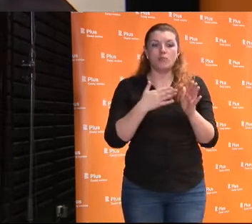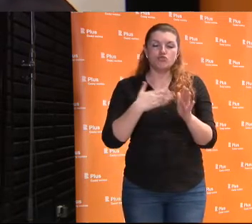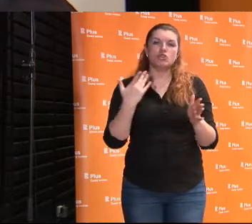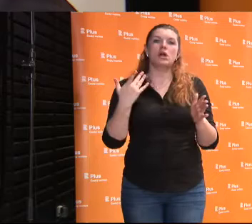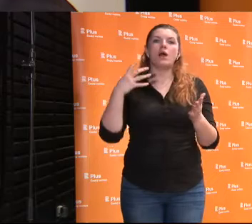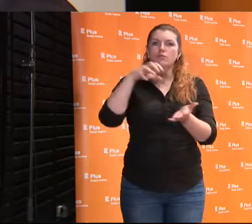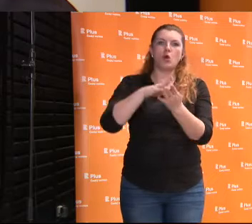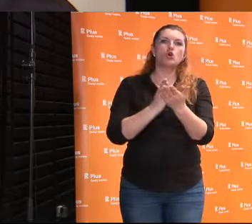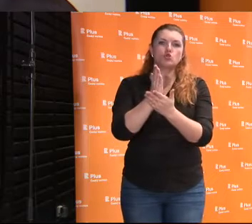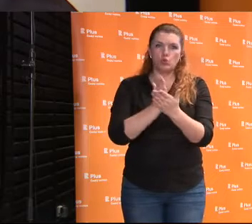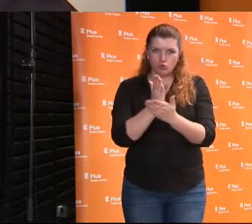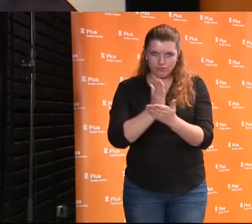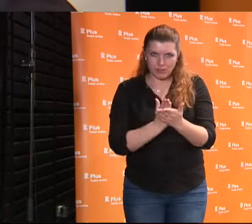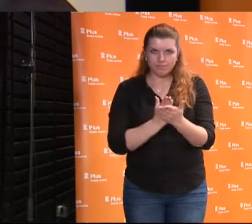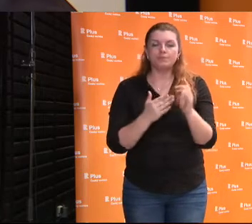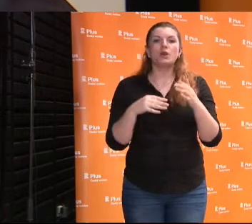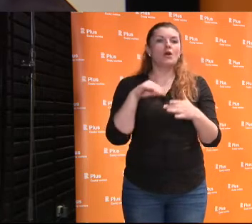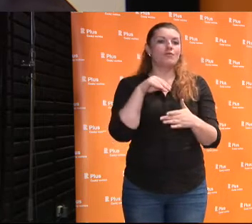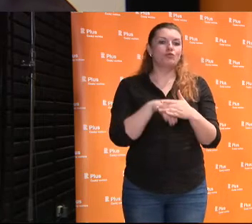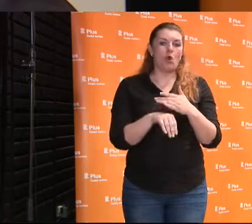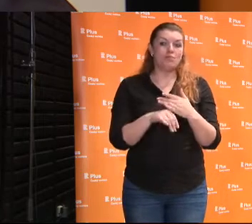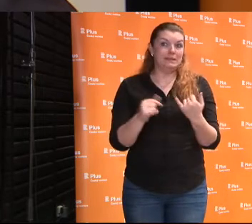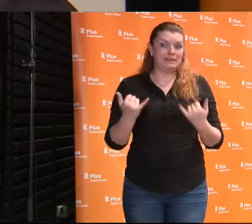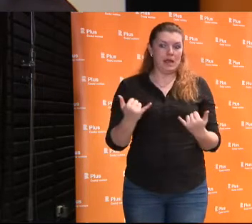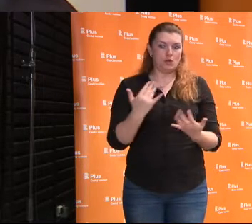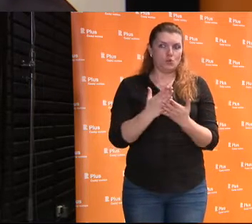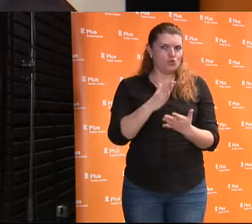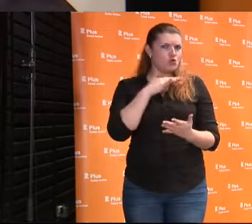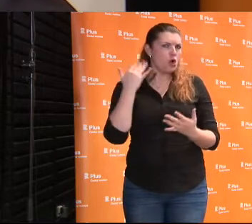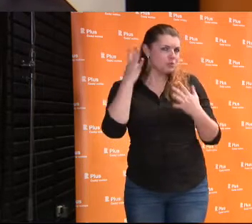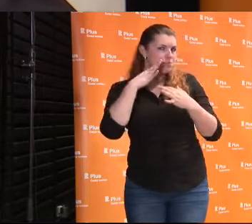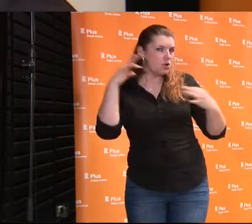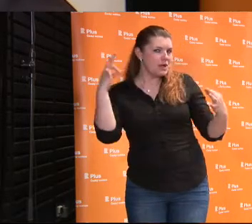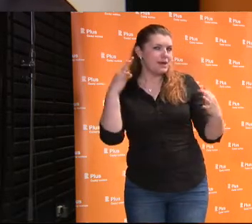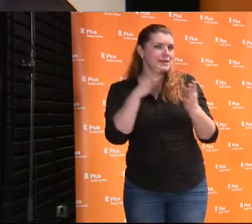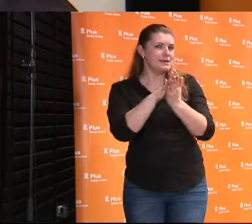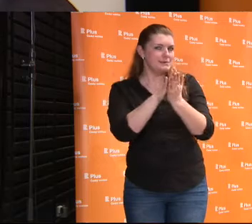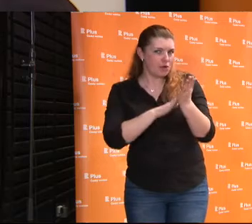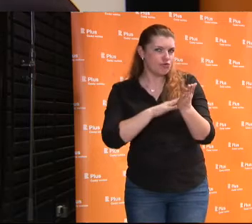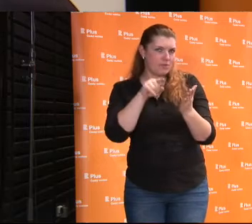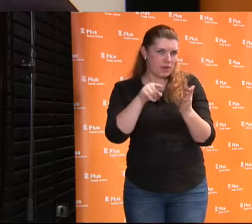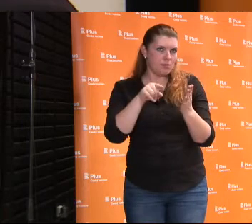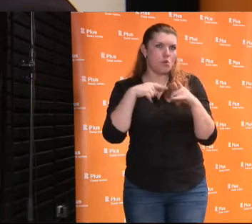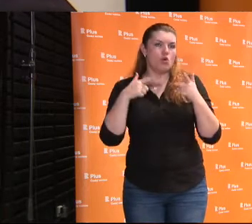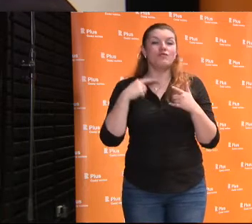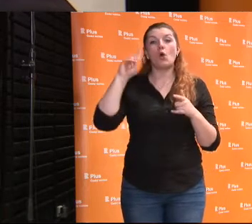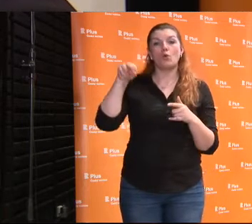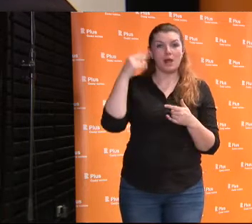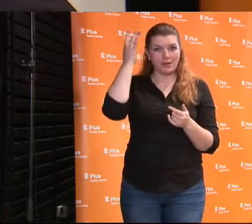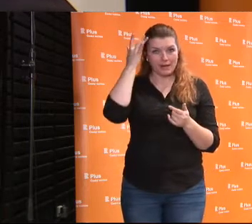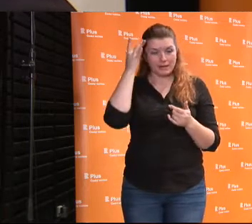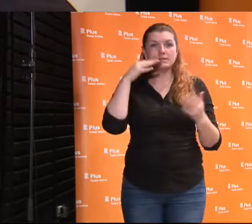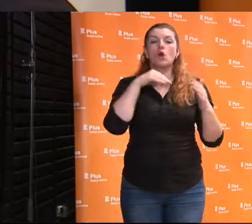služeb, tak velká móda, a kde se hodně zavádí vlastně prvky umělé inteligence,